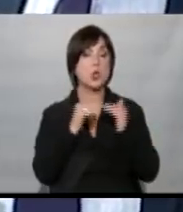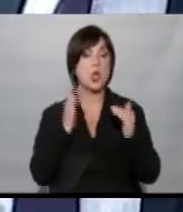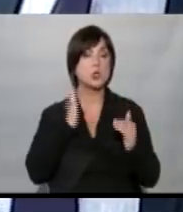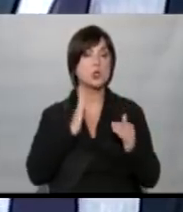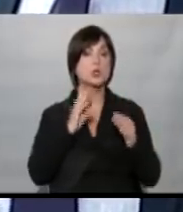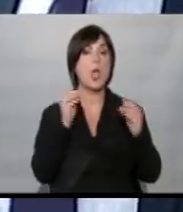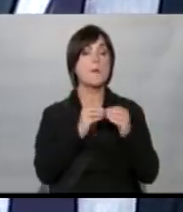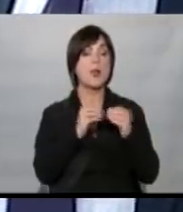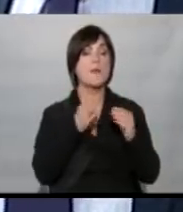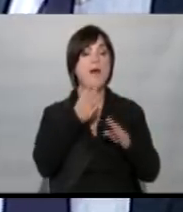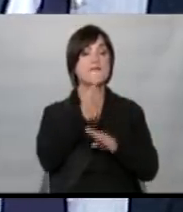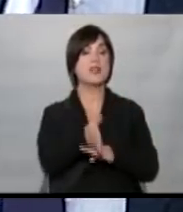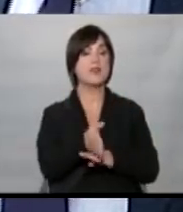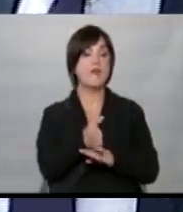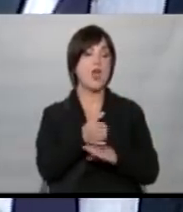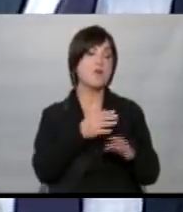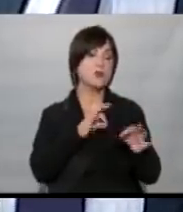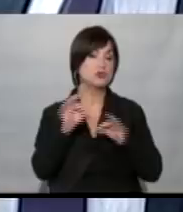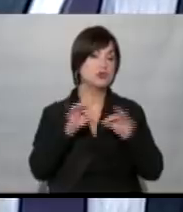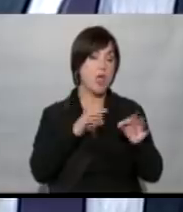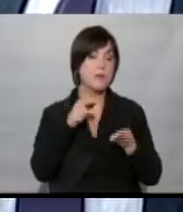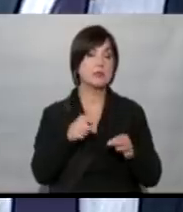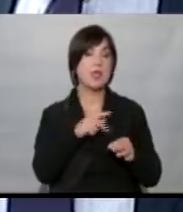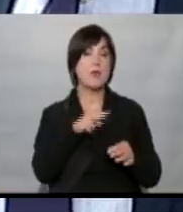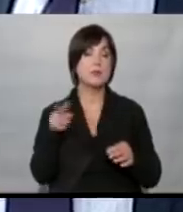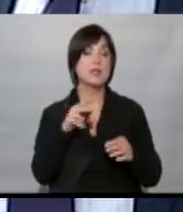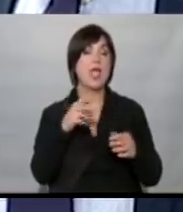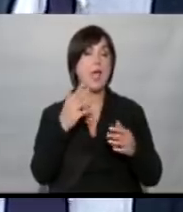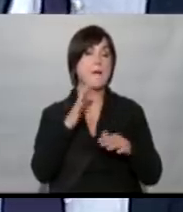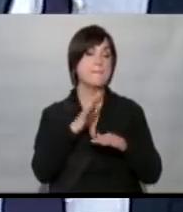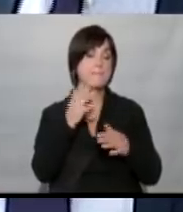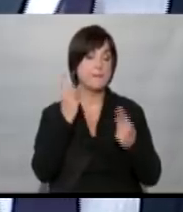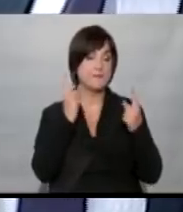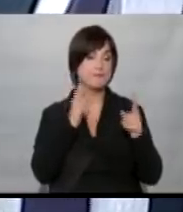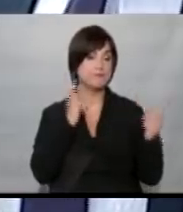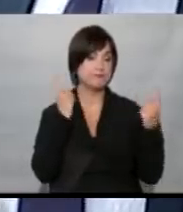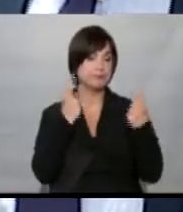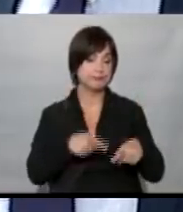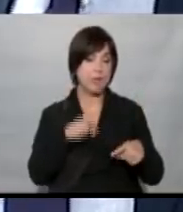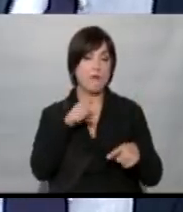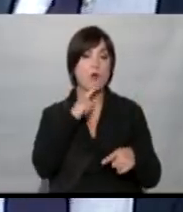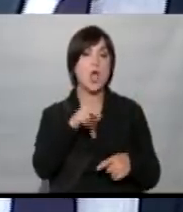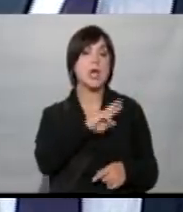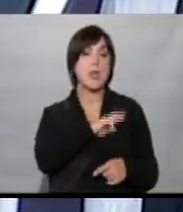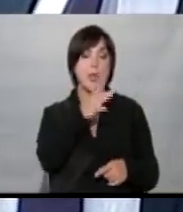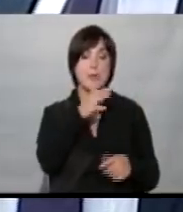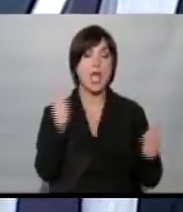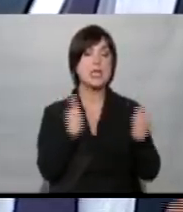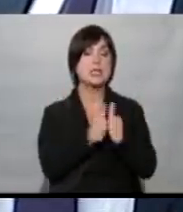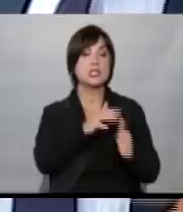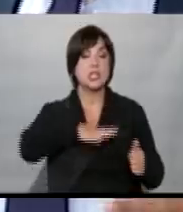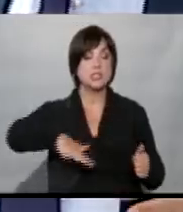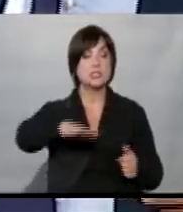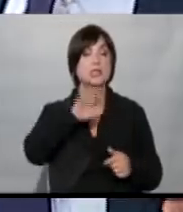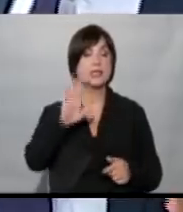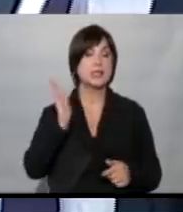господинот Билјали, влеговме во шемата на меѓусебни пресметки во кои што Република Македонија, заедно со сите